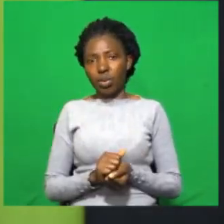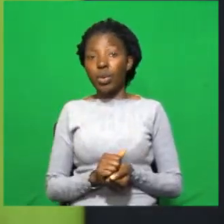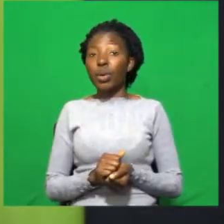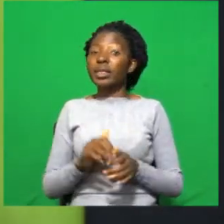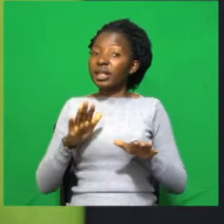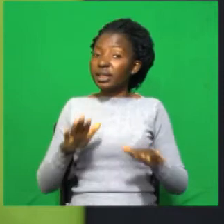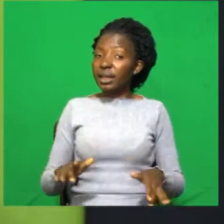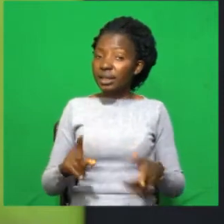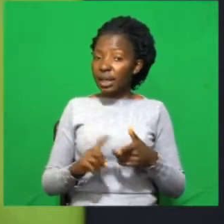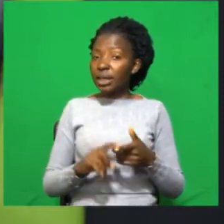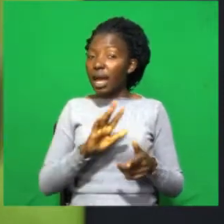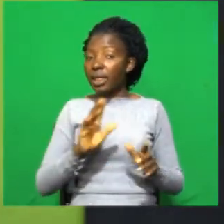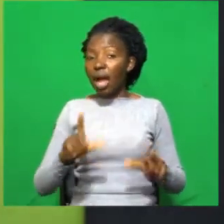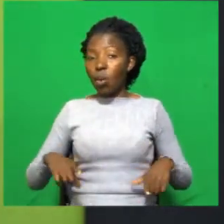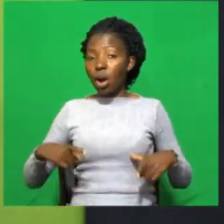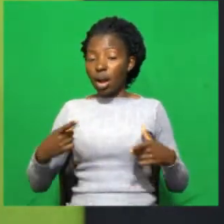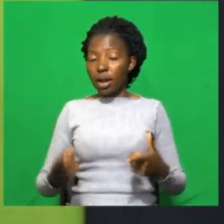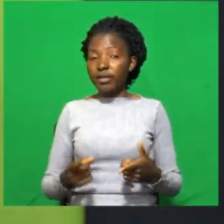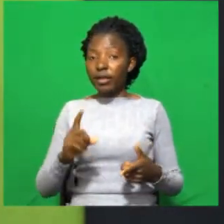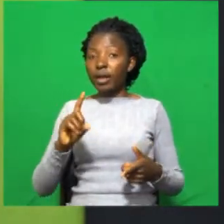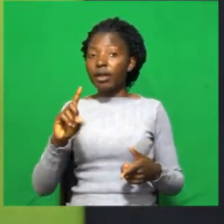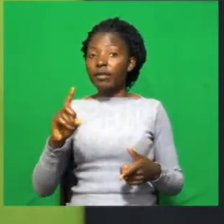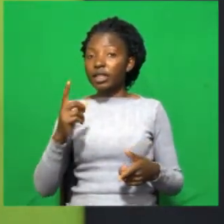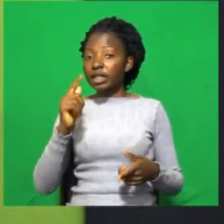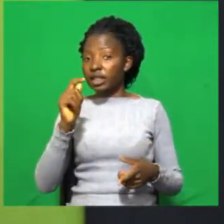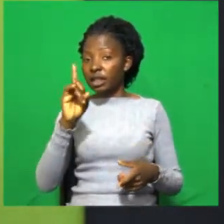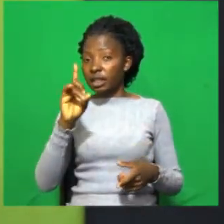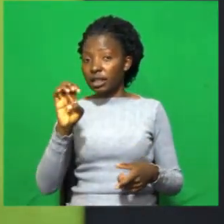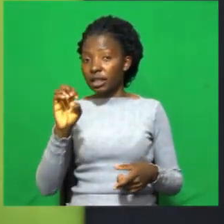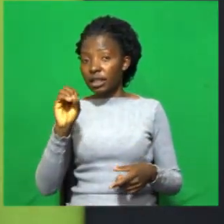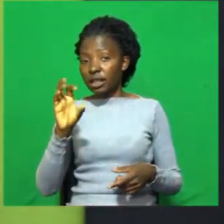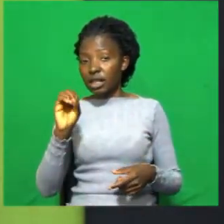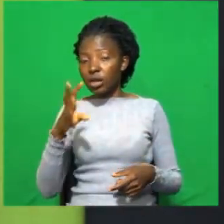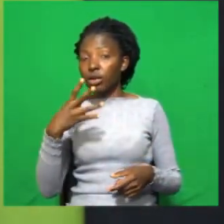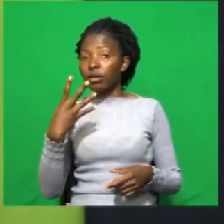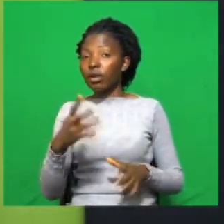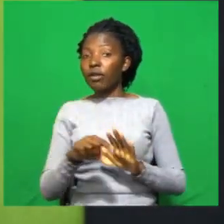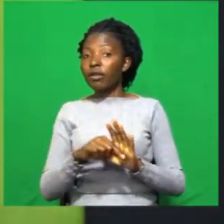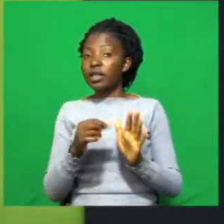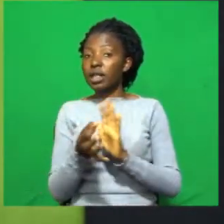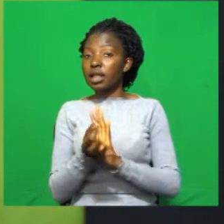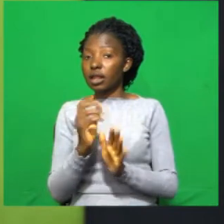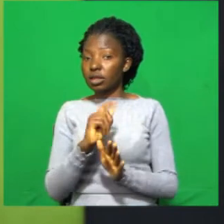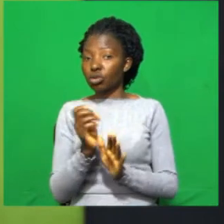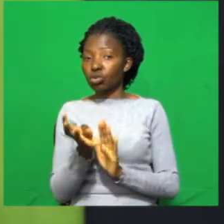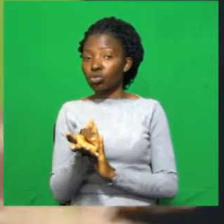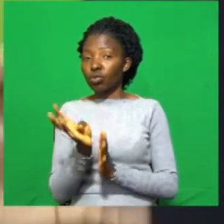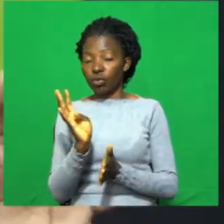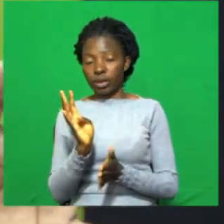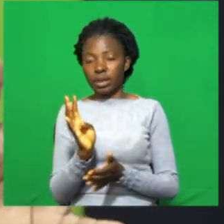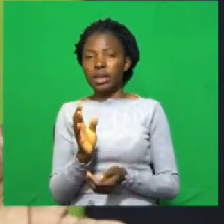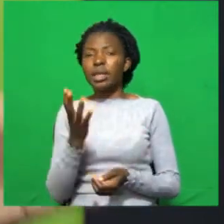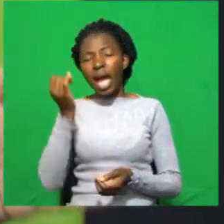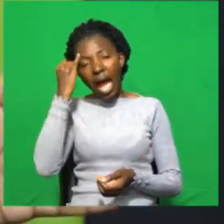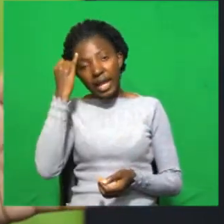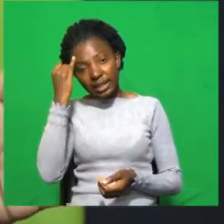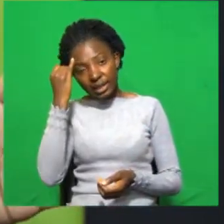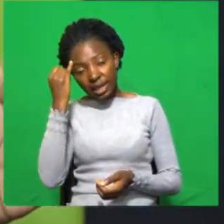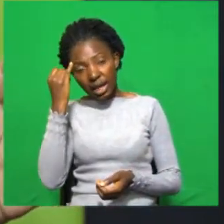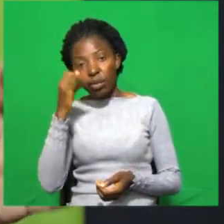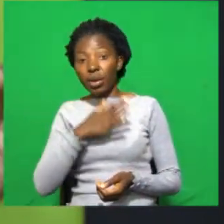zvese nevakafa. vaTesalonika okutanga chapter 4 verse 13 kusvika pa14. Pfungwa yatoda kuita papasta